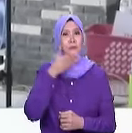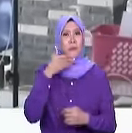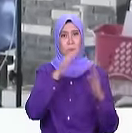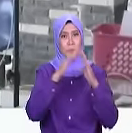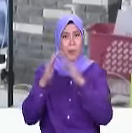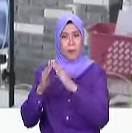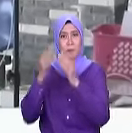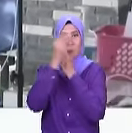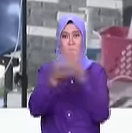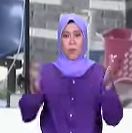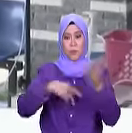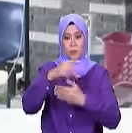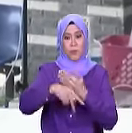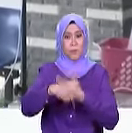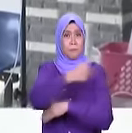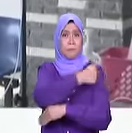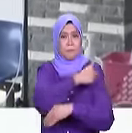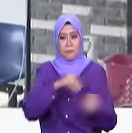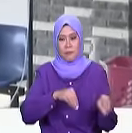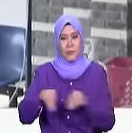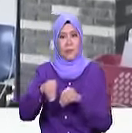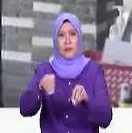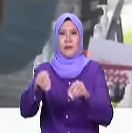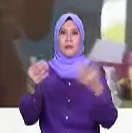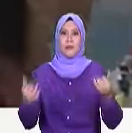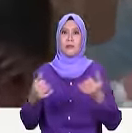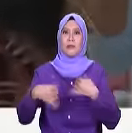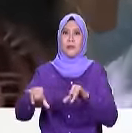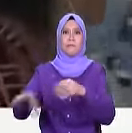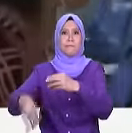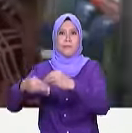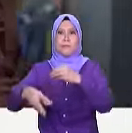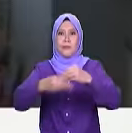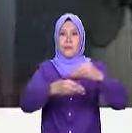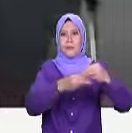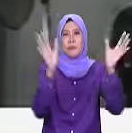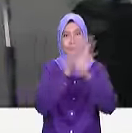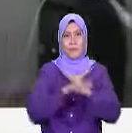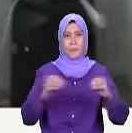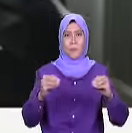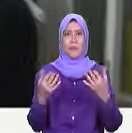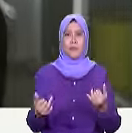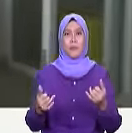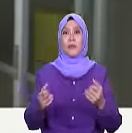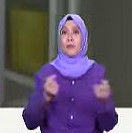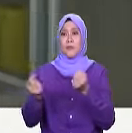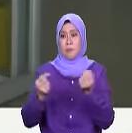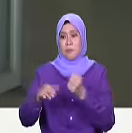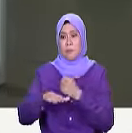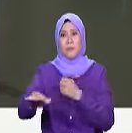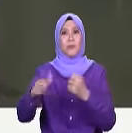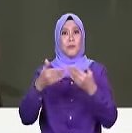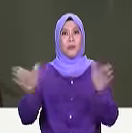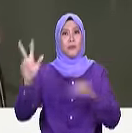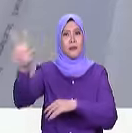Awam turut mendedahkan program vaksinasi bergerak semakin diperluaskan di Sibu. Kini pusat pemberian vaksin bergerak dibuka selama 3